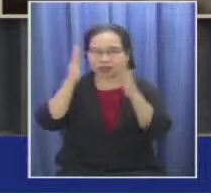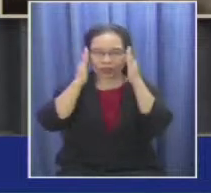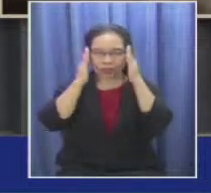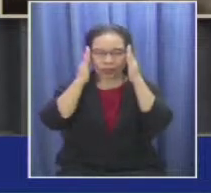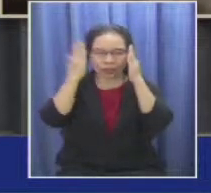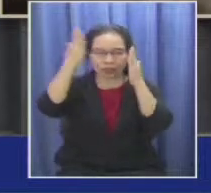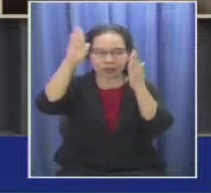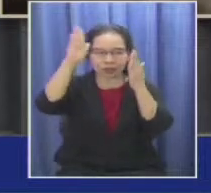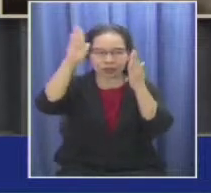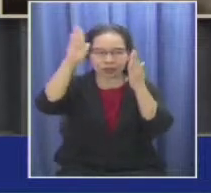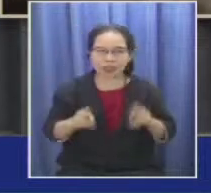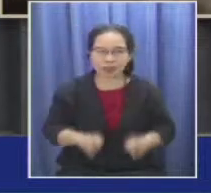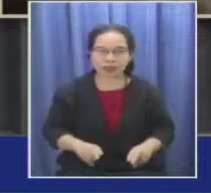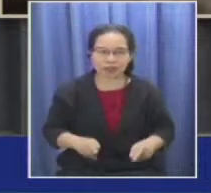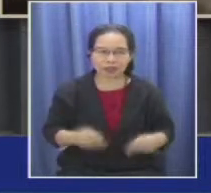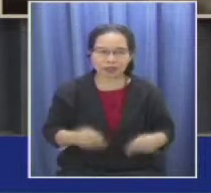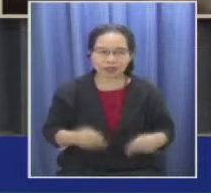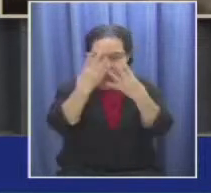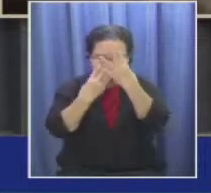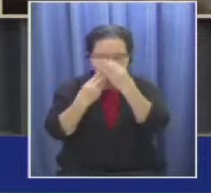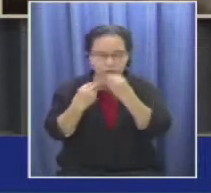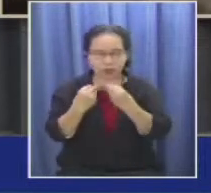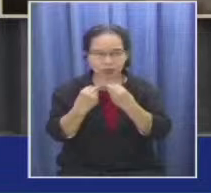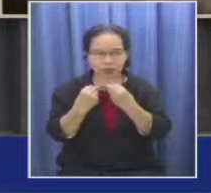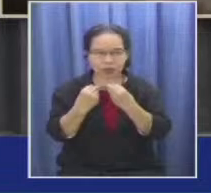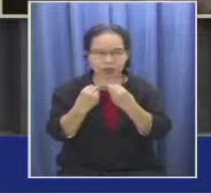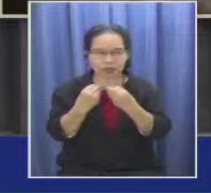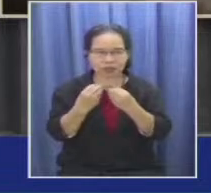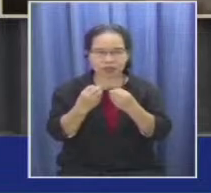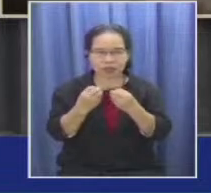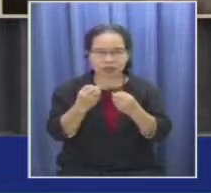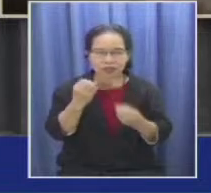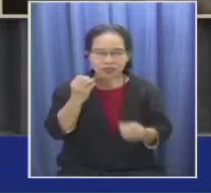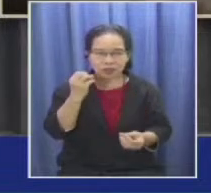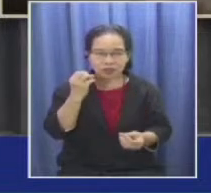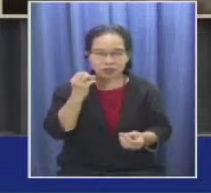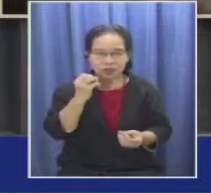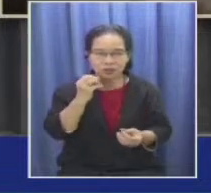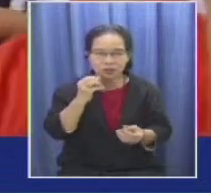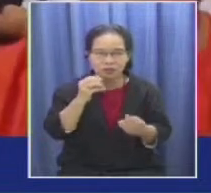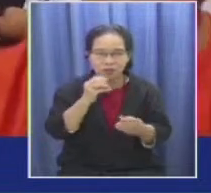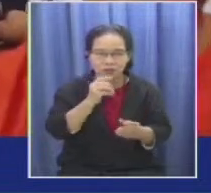anwumre na wo kwada ansa na wo de wachi bɛka wo kete di kan bompaye ansa na wata